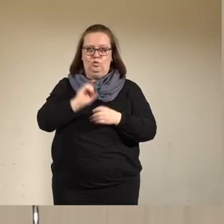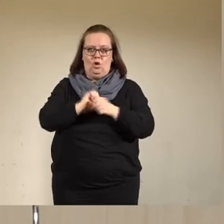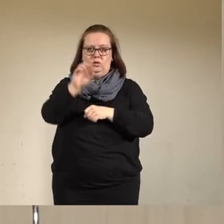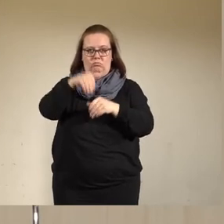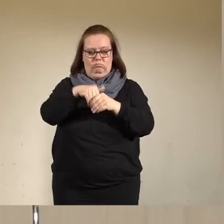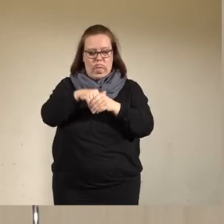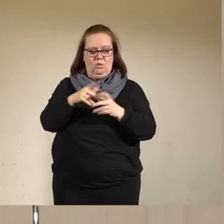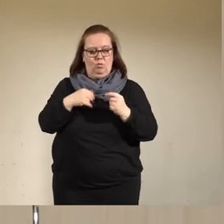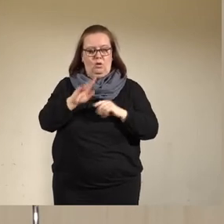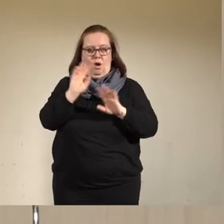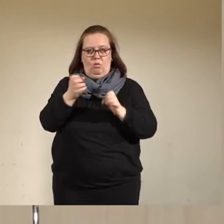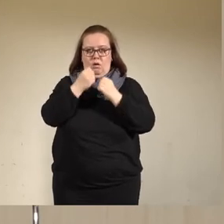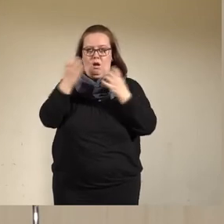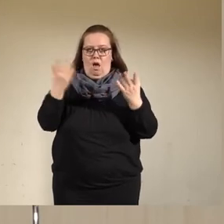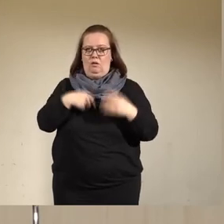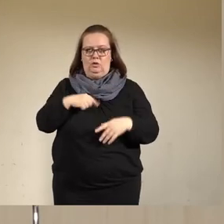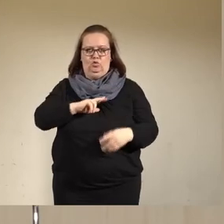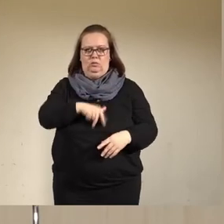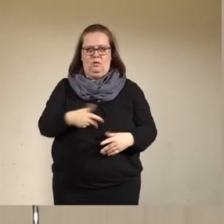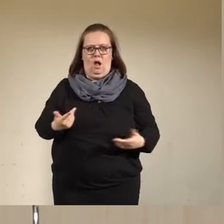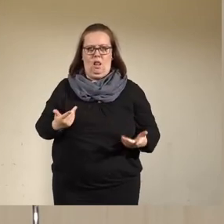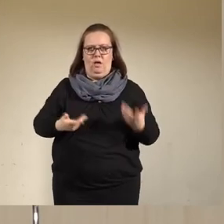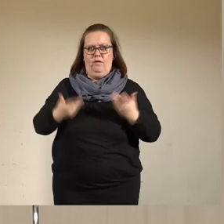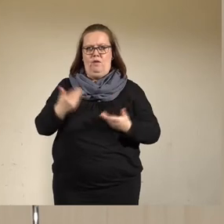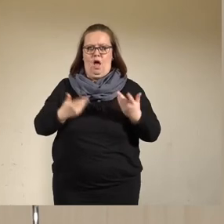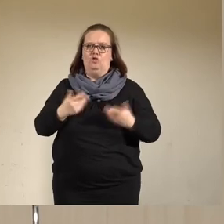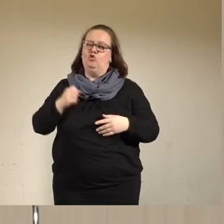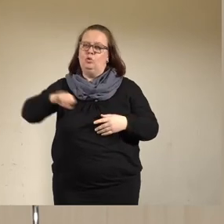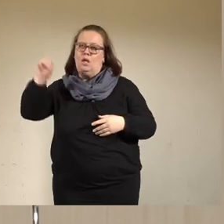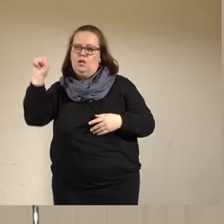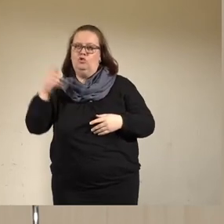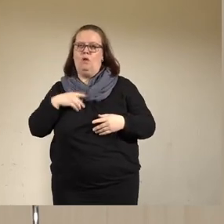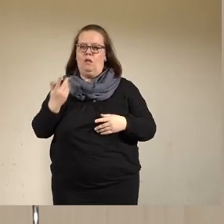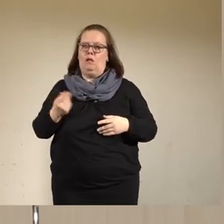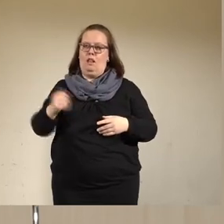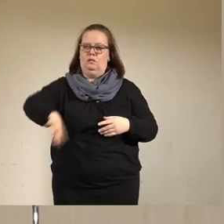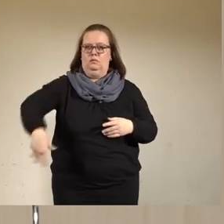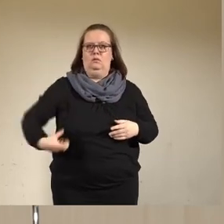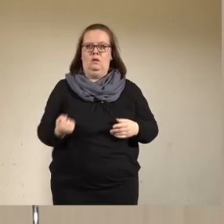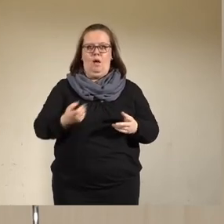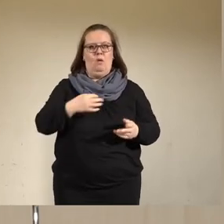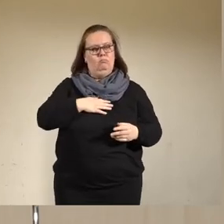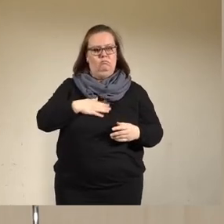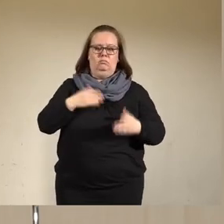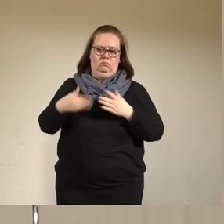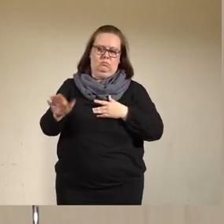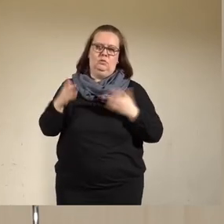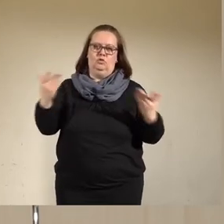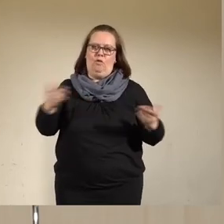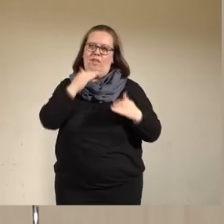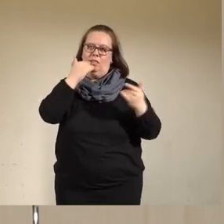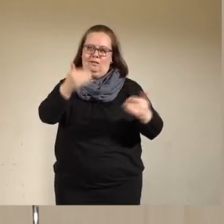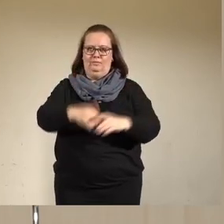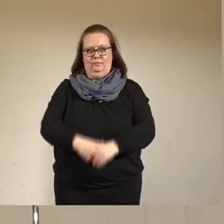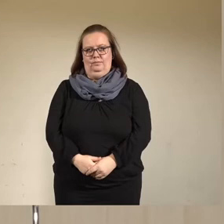beinhalten. Für uns ist auch das unsozial. Möglicherweise sozialistisch, anderen in die Tasche zu greifen, aber das lassen wir mal dahingestellt. Vielen